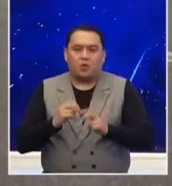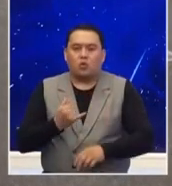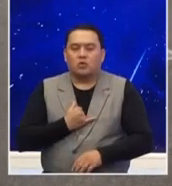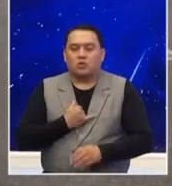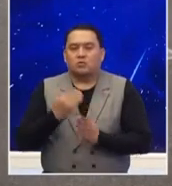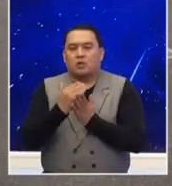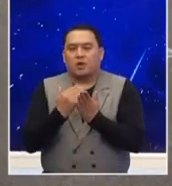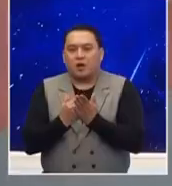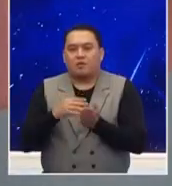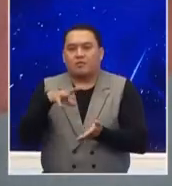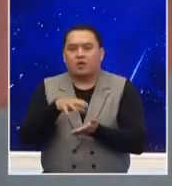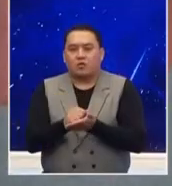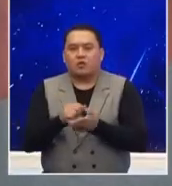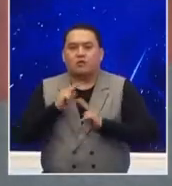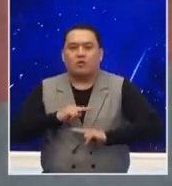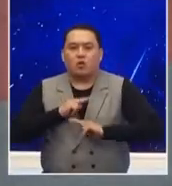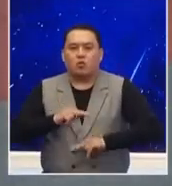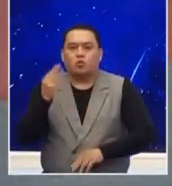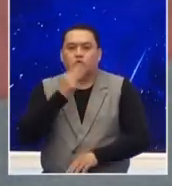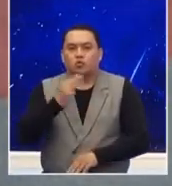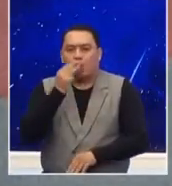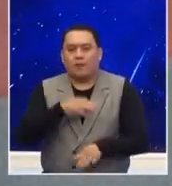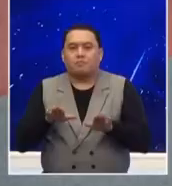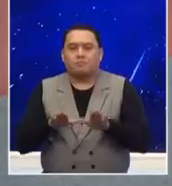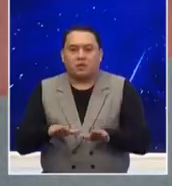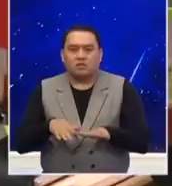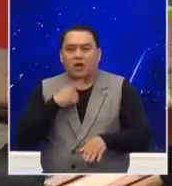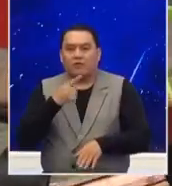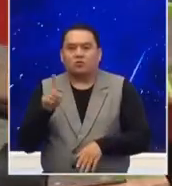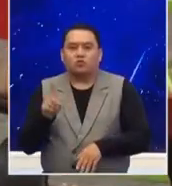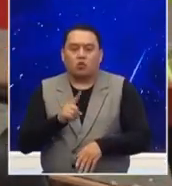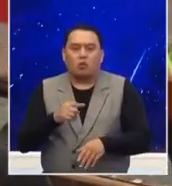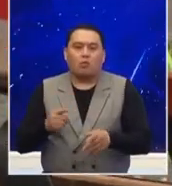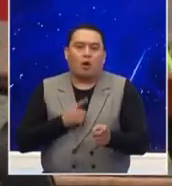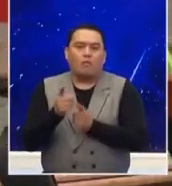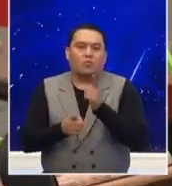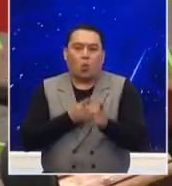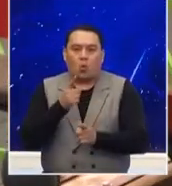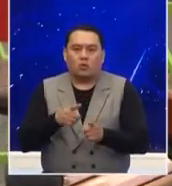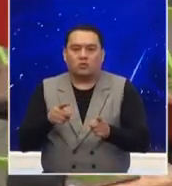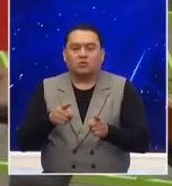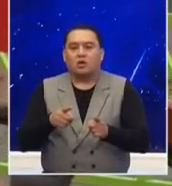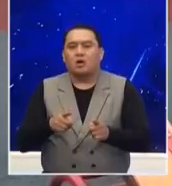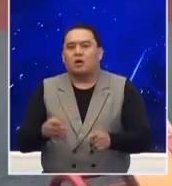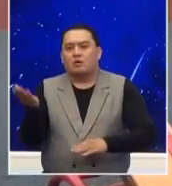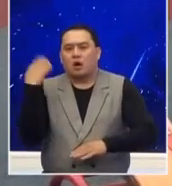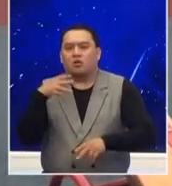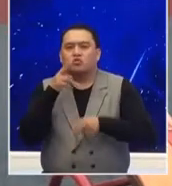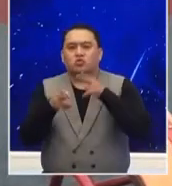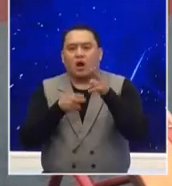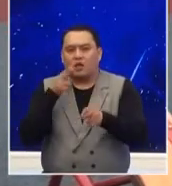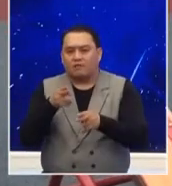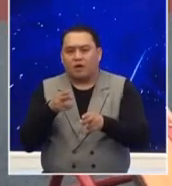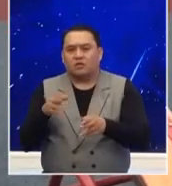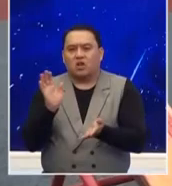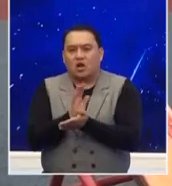карта занятости» ведется ремонт дворов в городе Уштөбе. Местные жители говорят, что после обновления их двор не узнать. Раньше они жаловались на пыль и грязь,